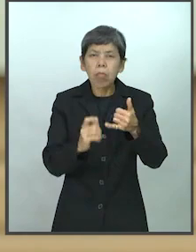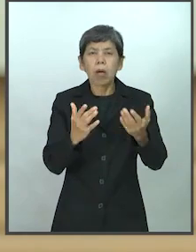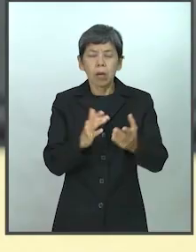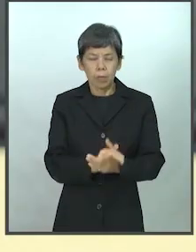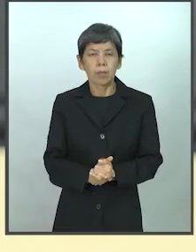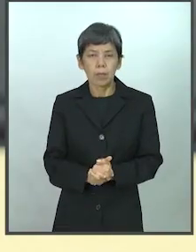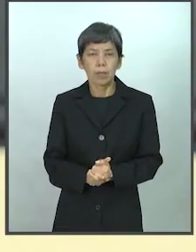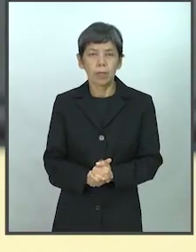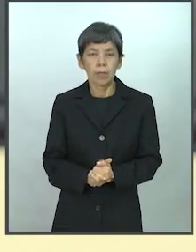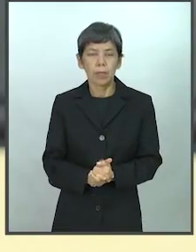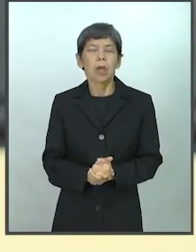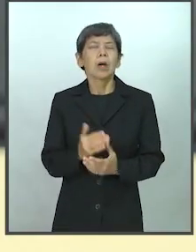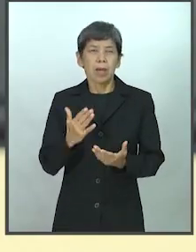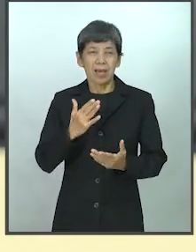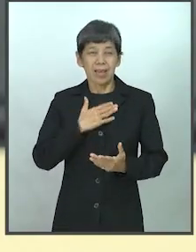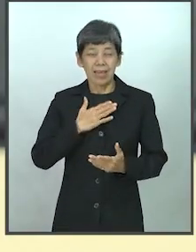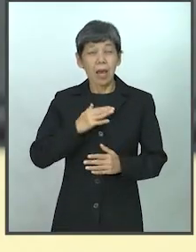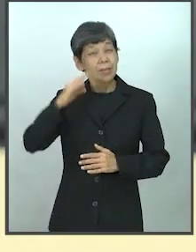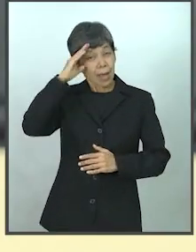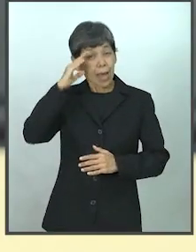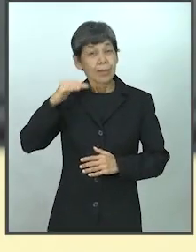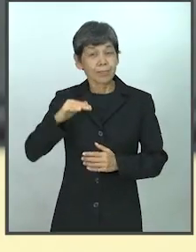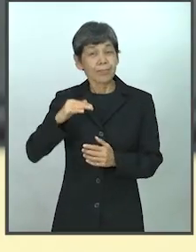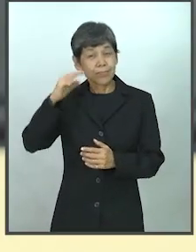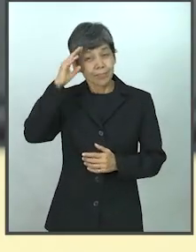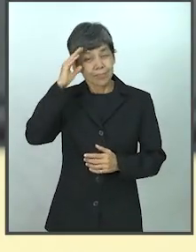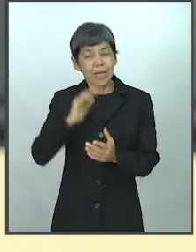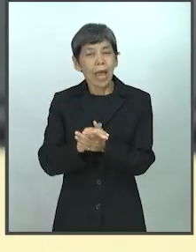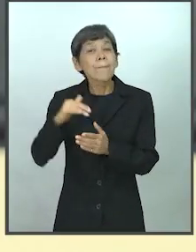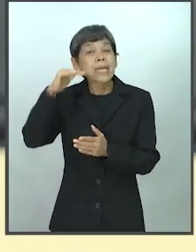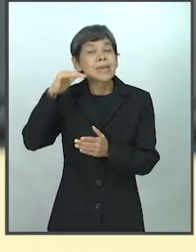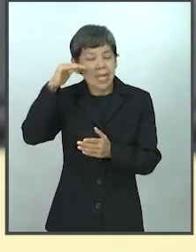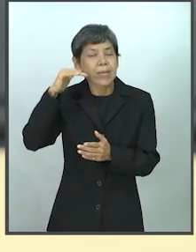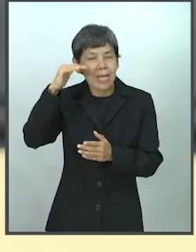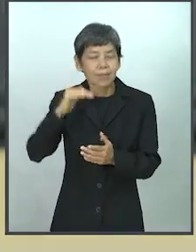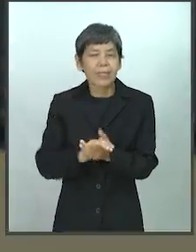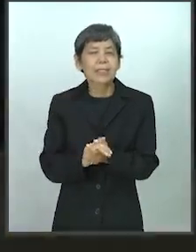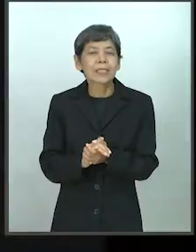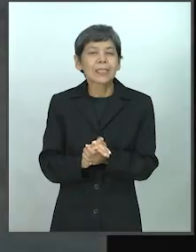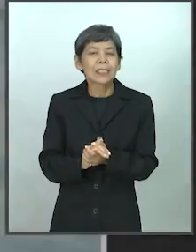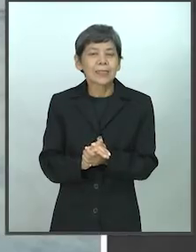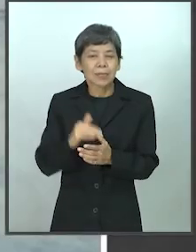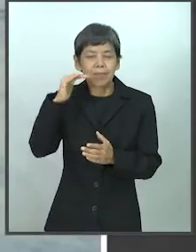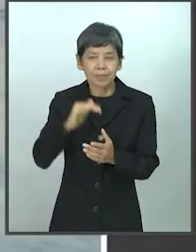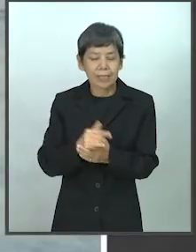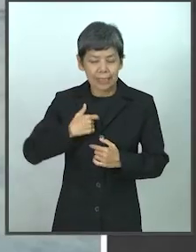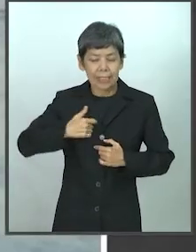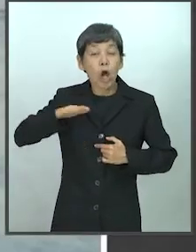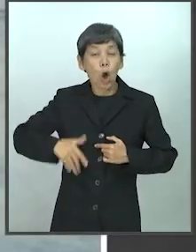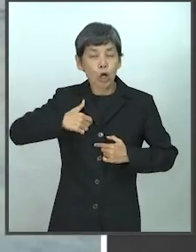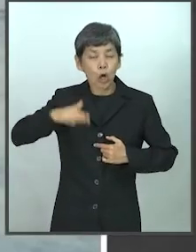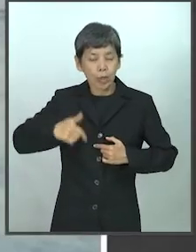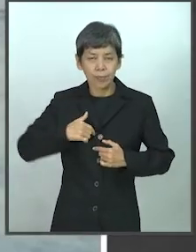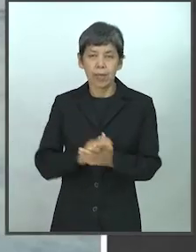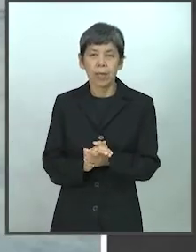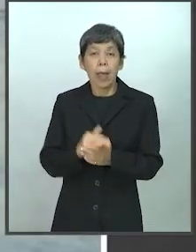ค่ะวันนั้นพี่แซมนะคะเอาตั้งเรียกพี่อ่านได้ไหมคะ ได้ก็คือเป็นน้องสาวใช่ไหมคะ คือพี่อ่านเนี่ยเ